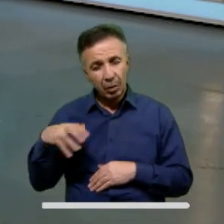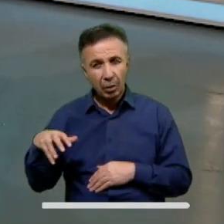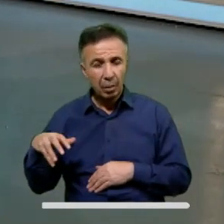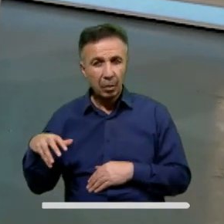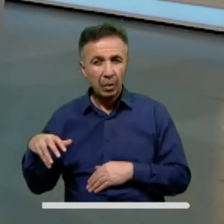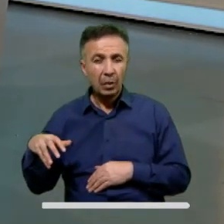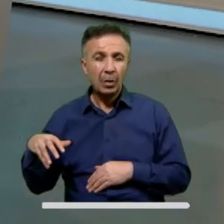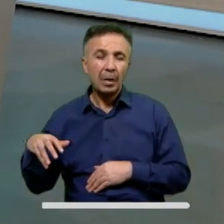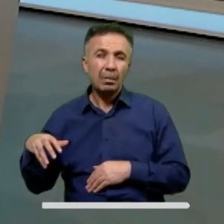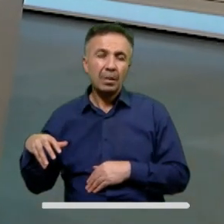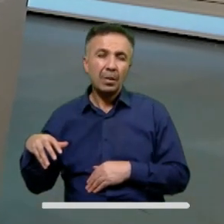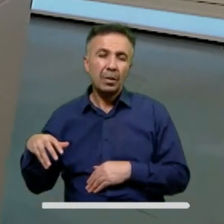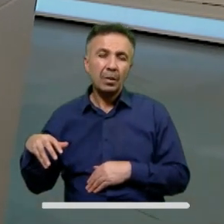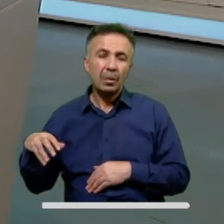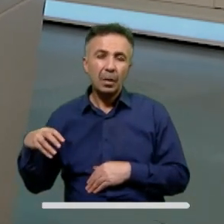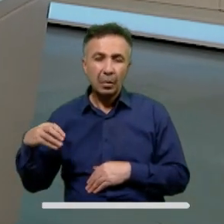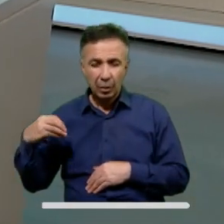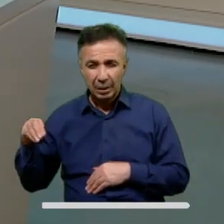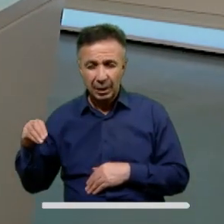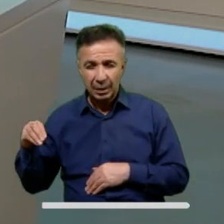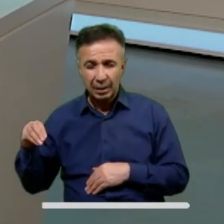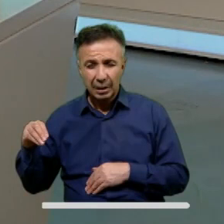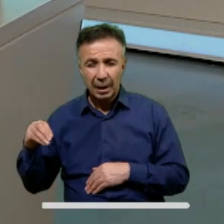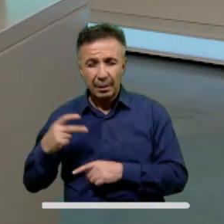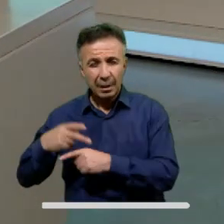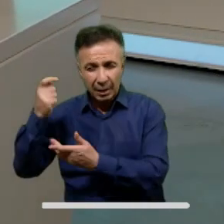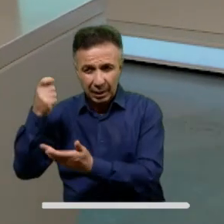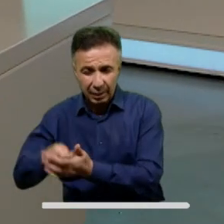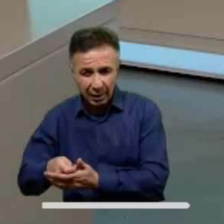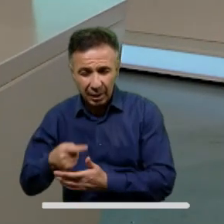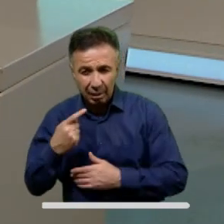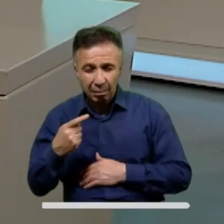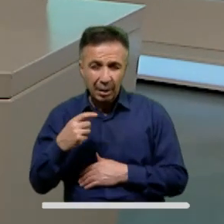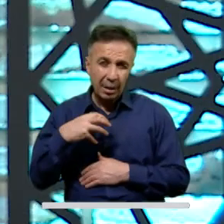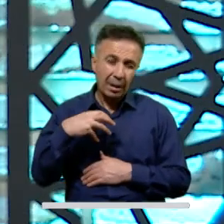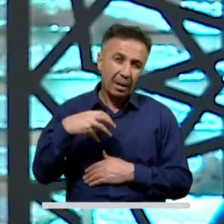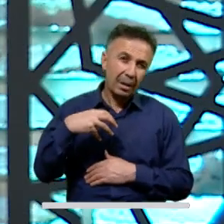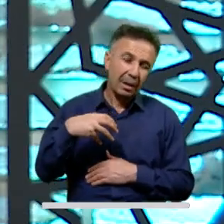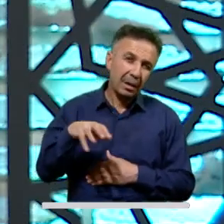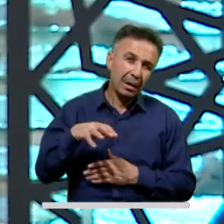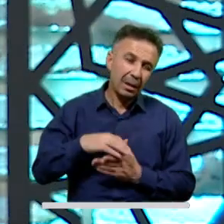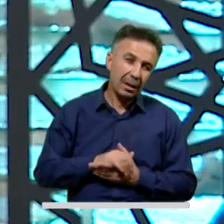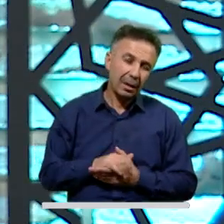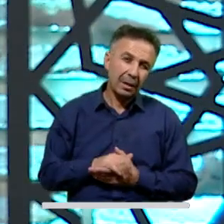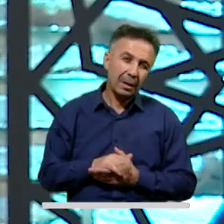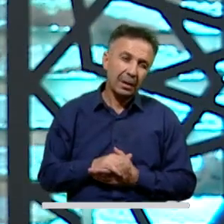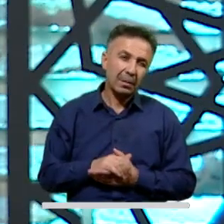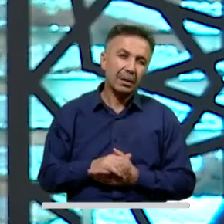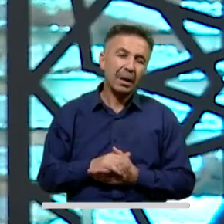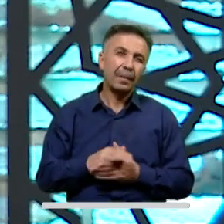Sattığımızın zekatını hemen verdim. Bir yılı beklemeden. Bir kısmını da vila yapacaklar. Daha